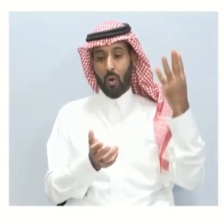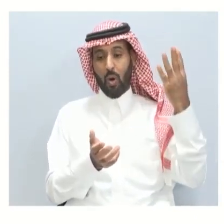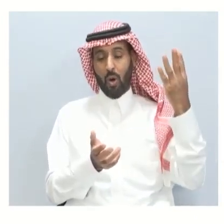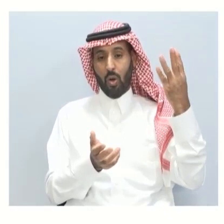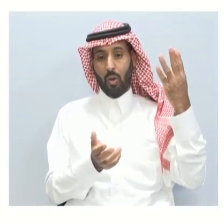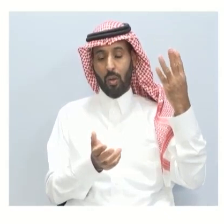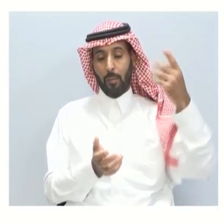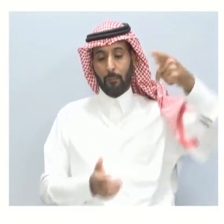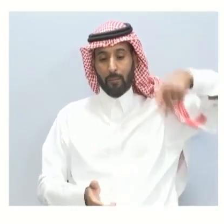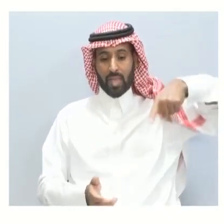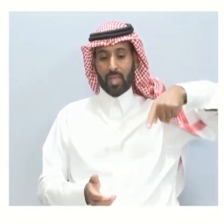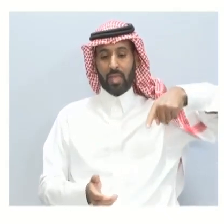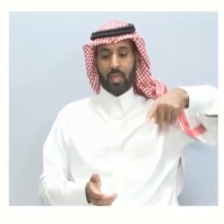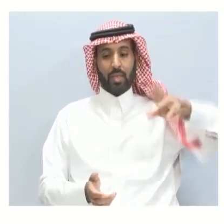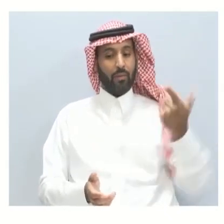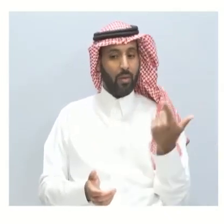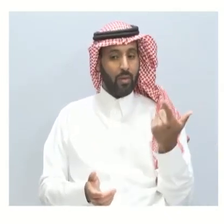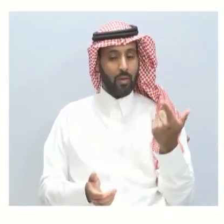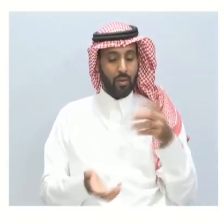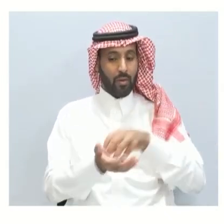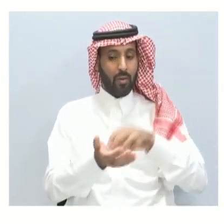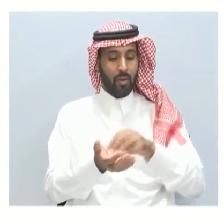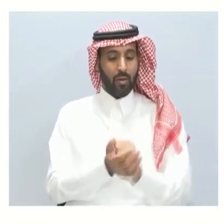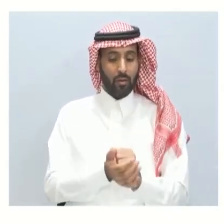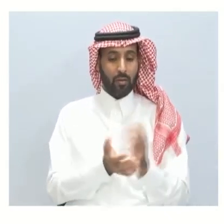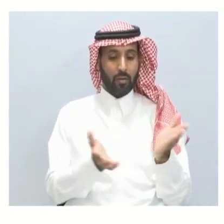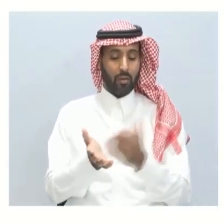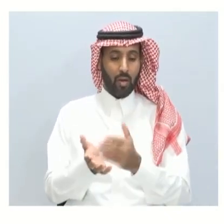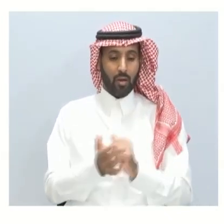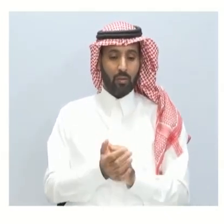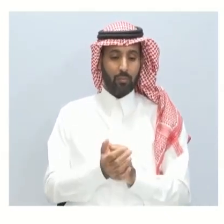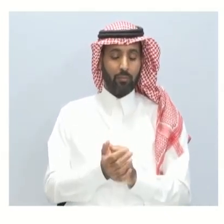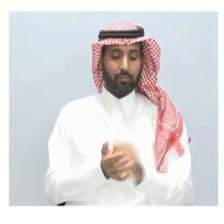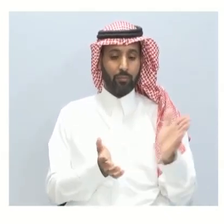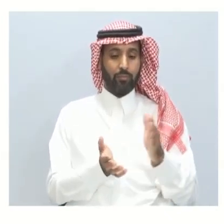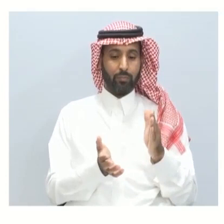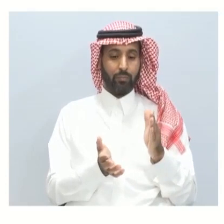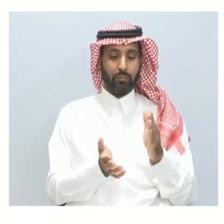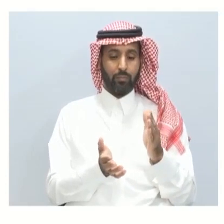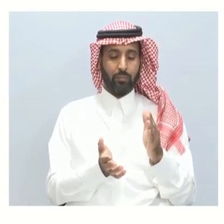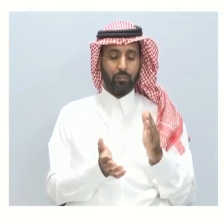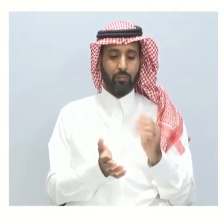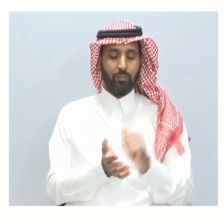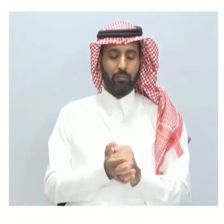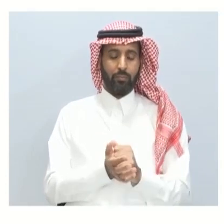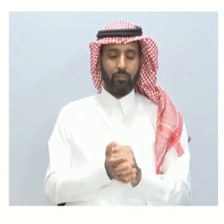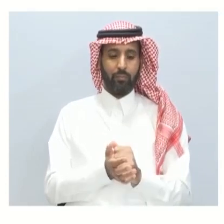4 اذا اين يقع يقع عنصر الجاهلي اليوم الذي تكافؤ يقع عنصر